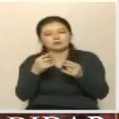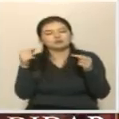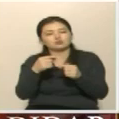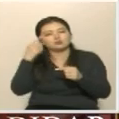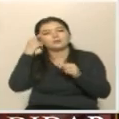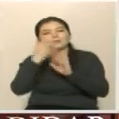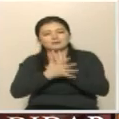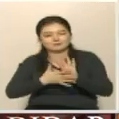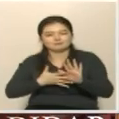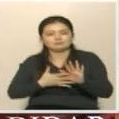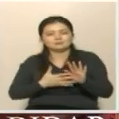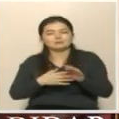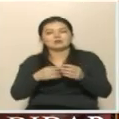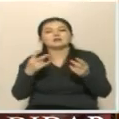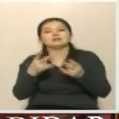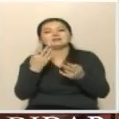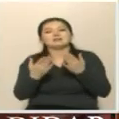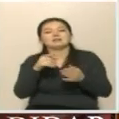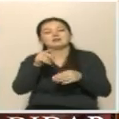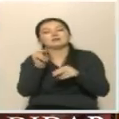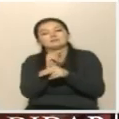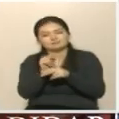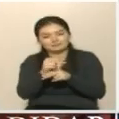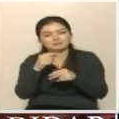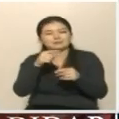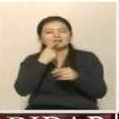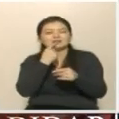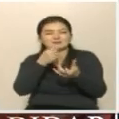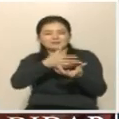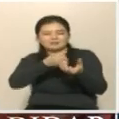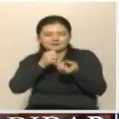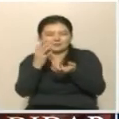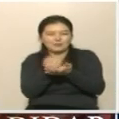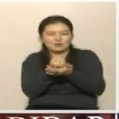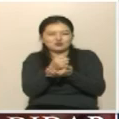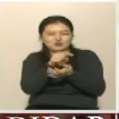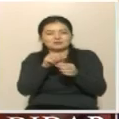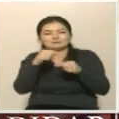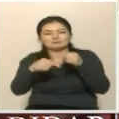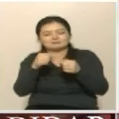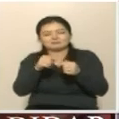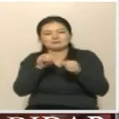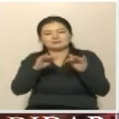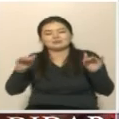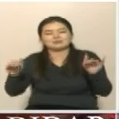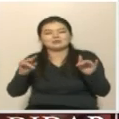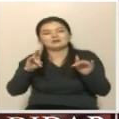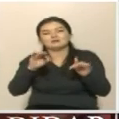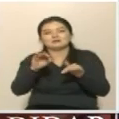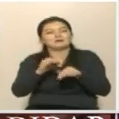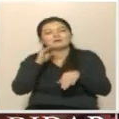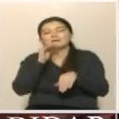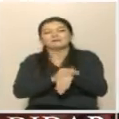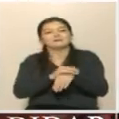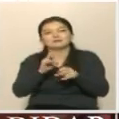Какими могут быть последствия и помнить эффективность безопасность нетрадиционной медицины научно не доказана